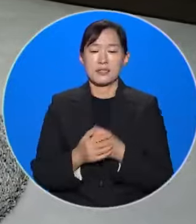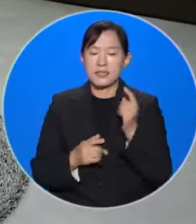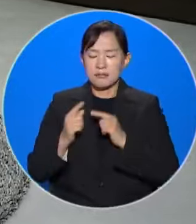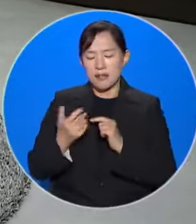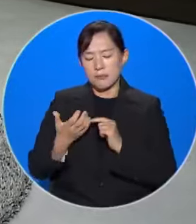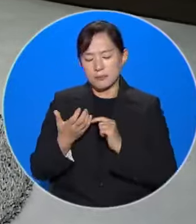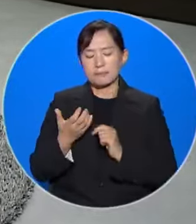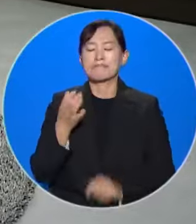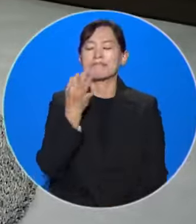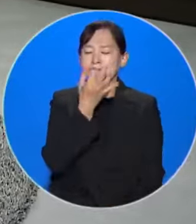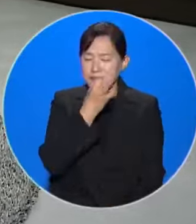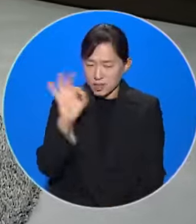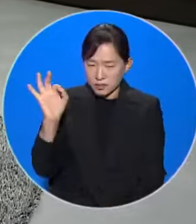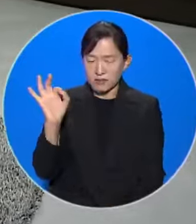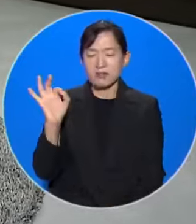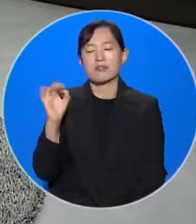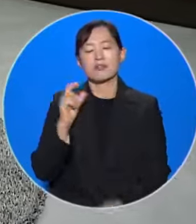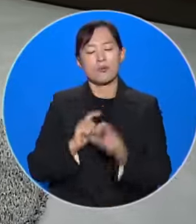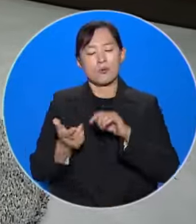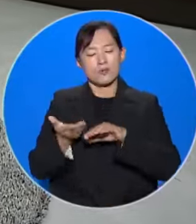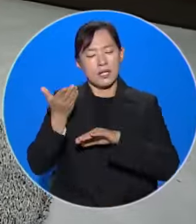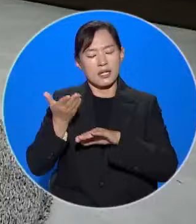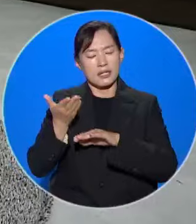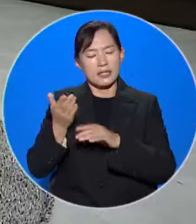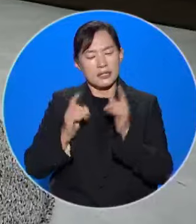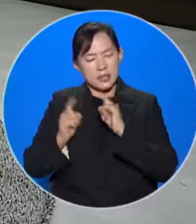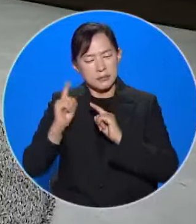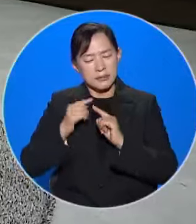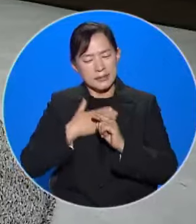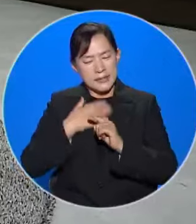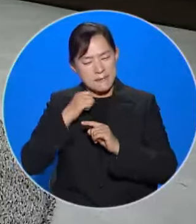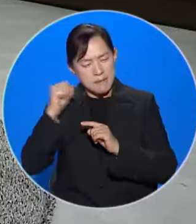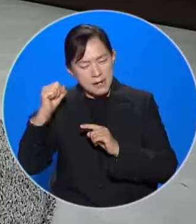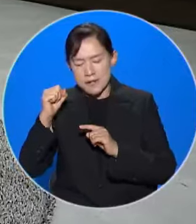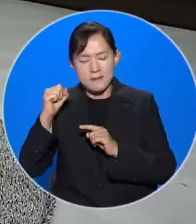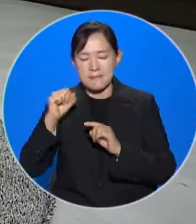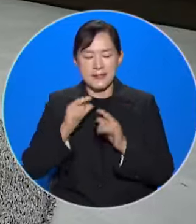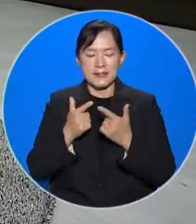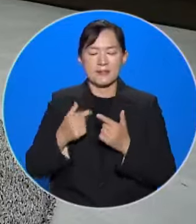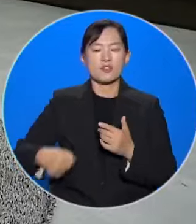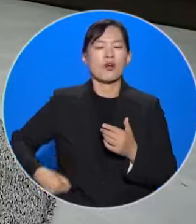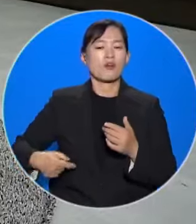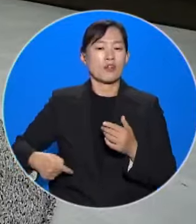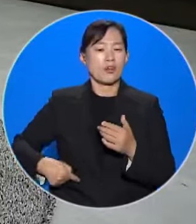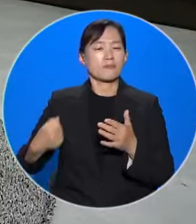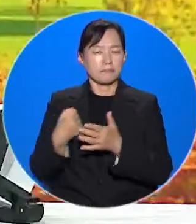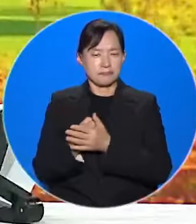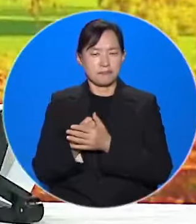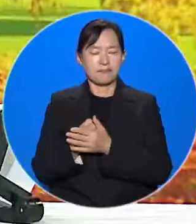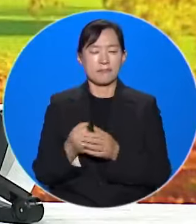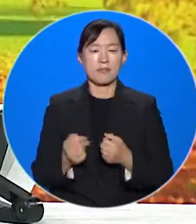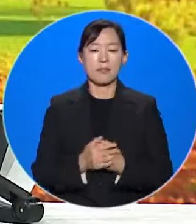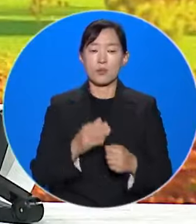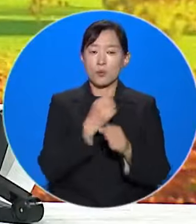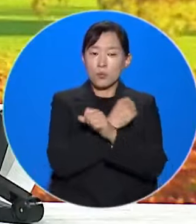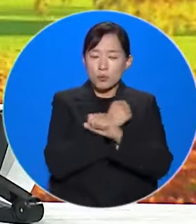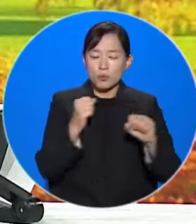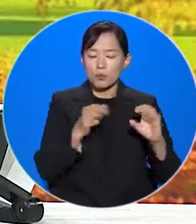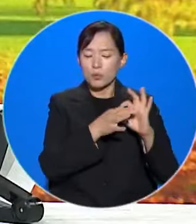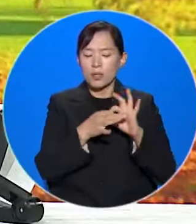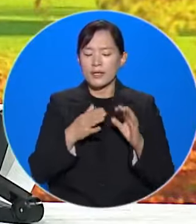아픔을 인정하면서도 더 이상 그 상처에 묶이지 않겠다는 결단입니다. 용서를 통해 우리는 자유를